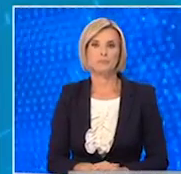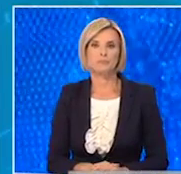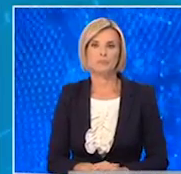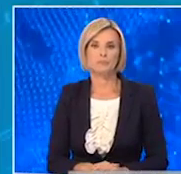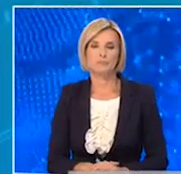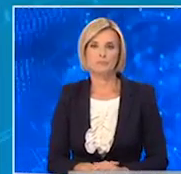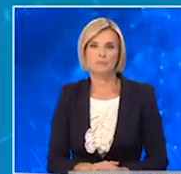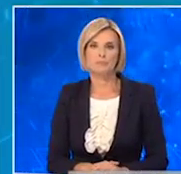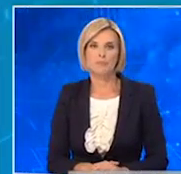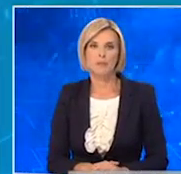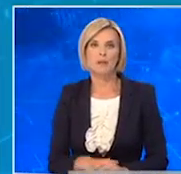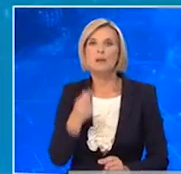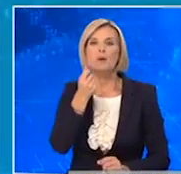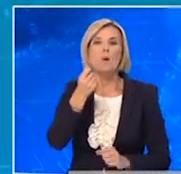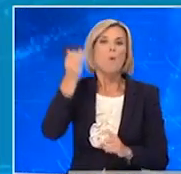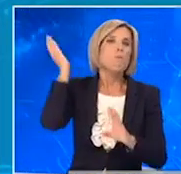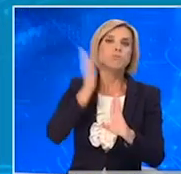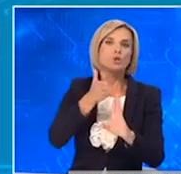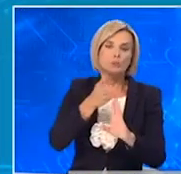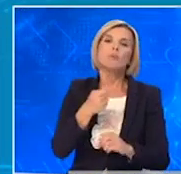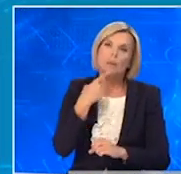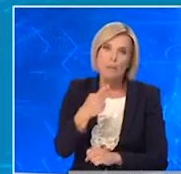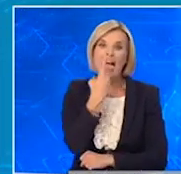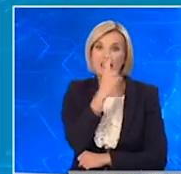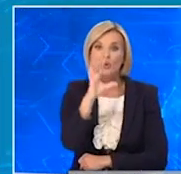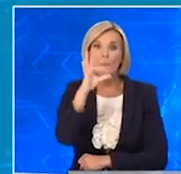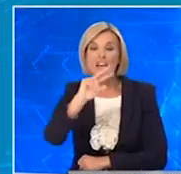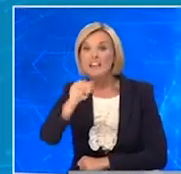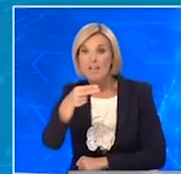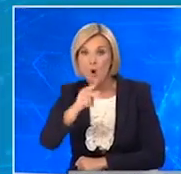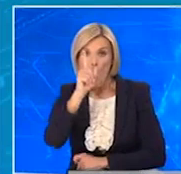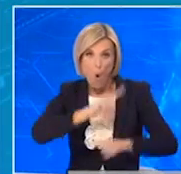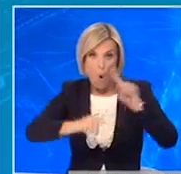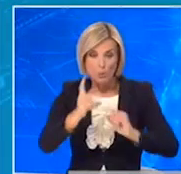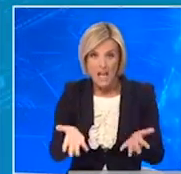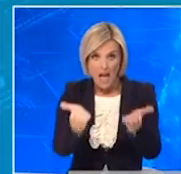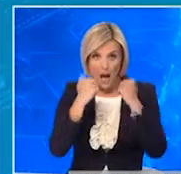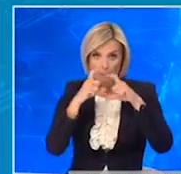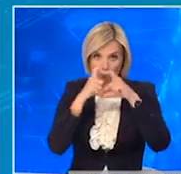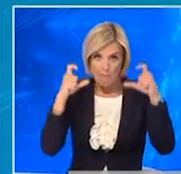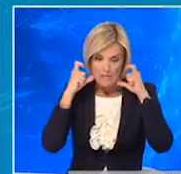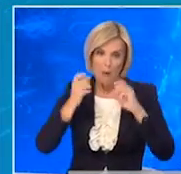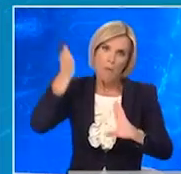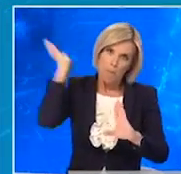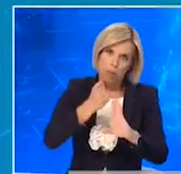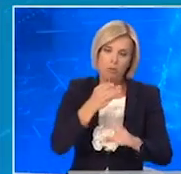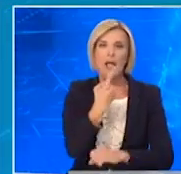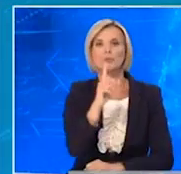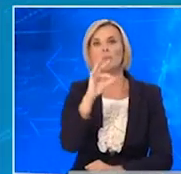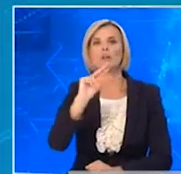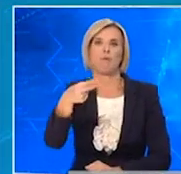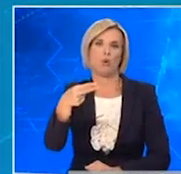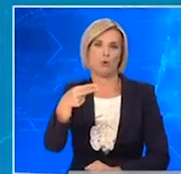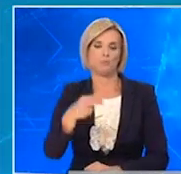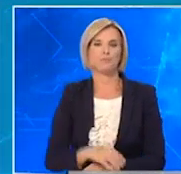Για τα πρόστιμα. Τα πρόστιμα ισχύουν τα 150 ευρώ για τη μη χρήση μάσκας. Κυρία Αγγελοπούλου από